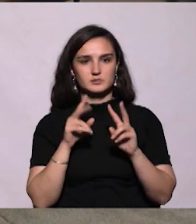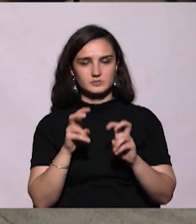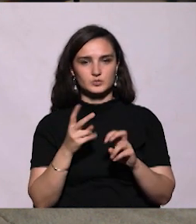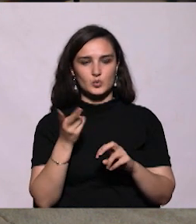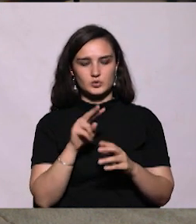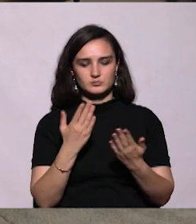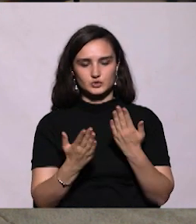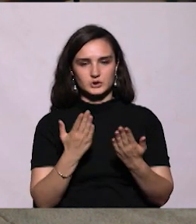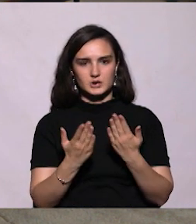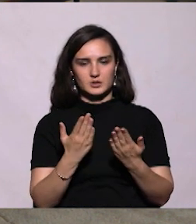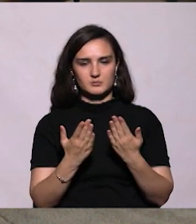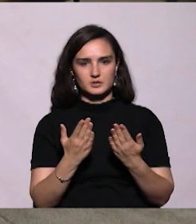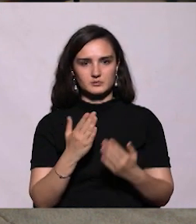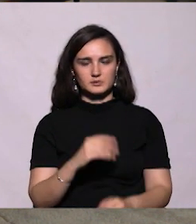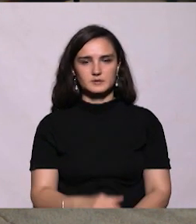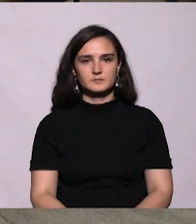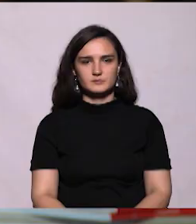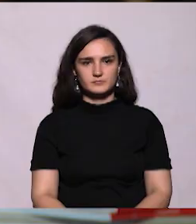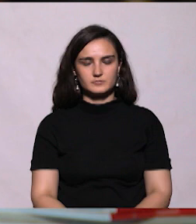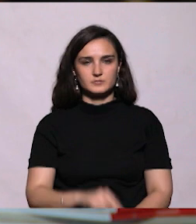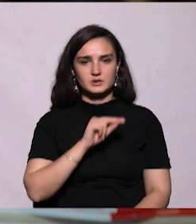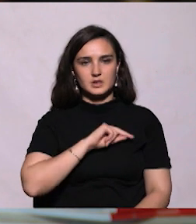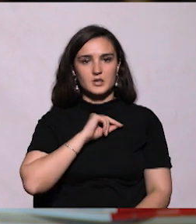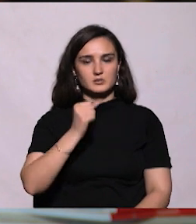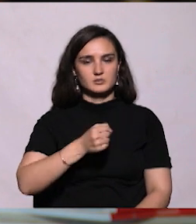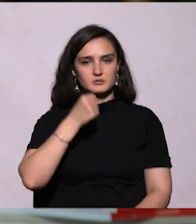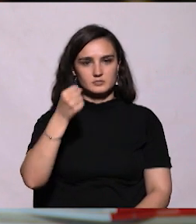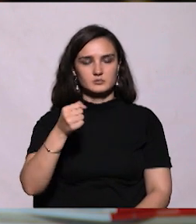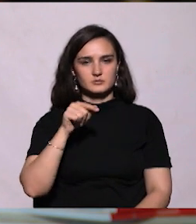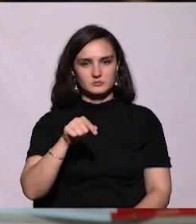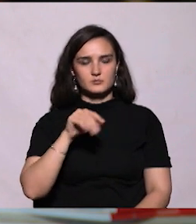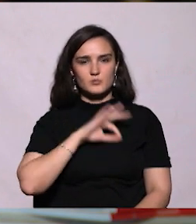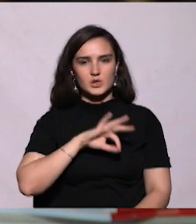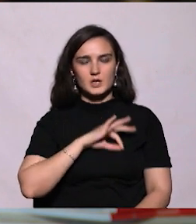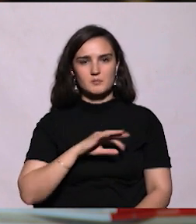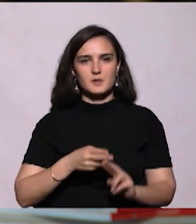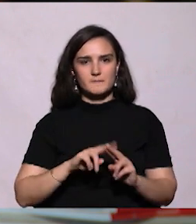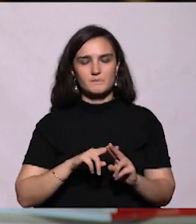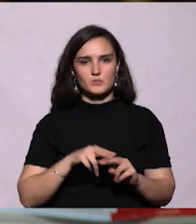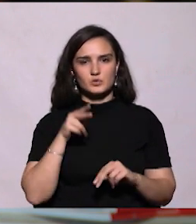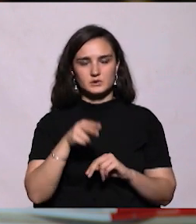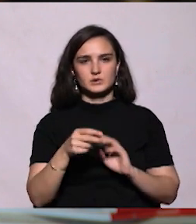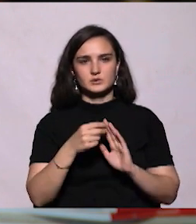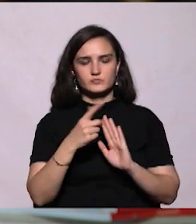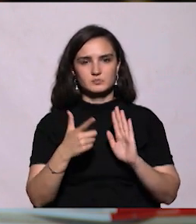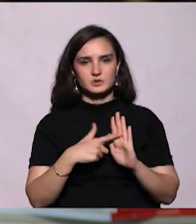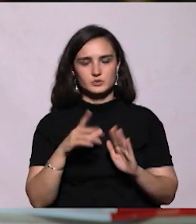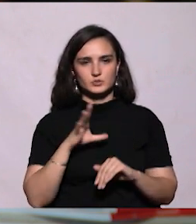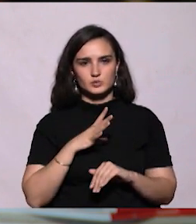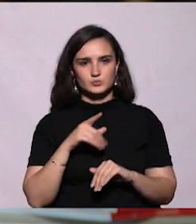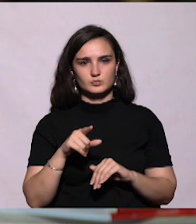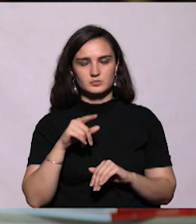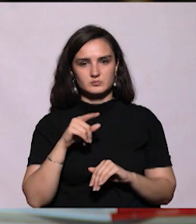with two things, high and higher. Profit of the company from 2017 was